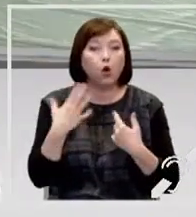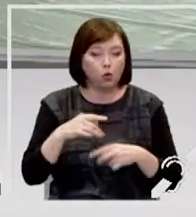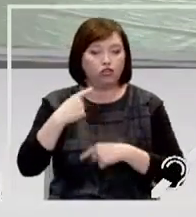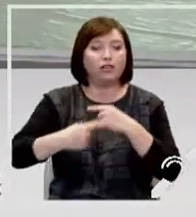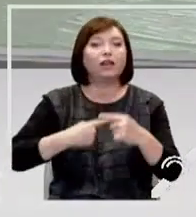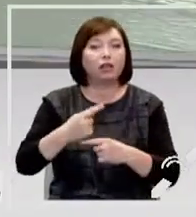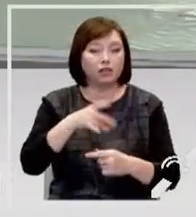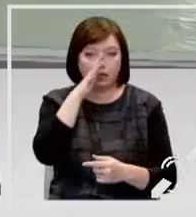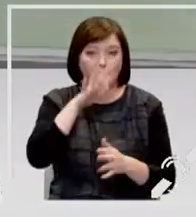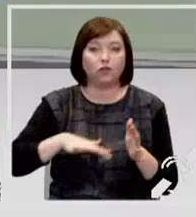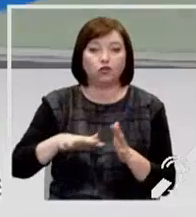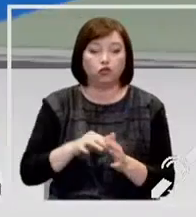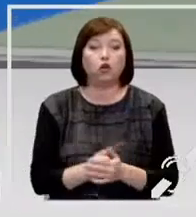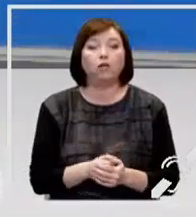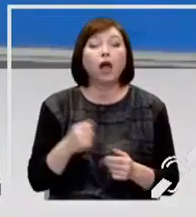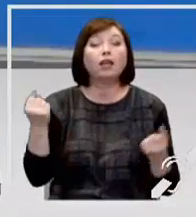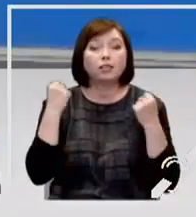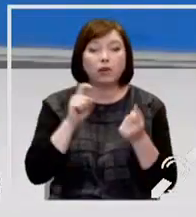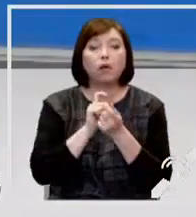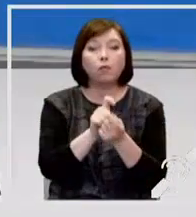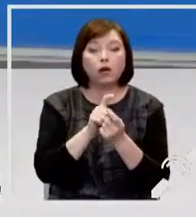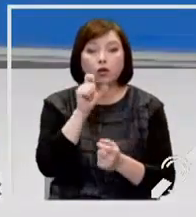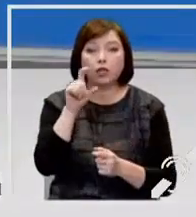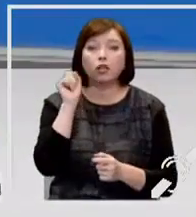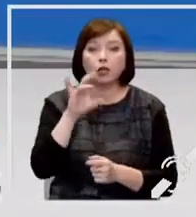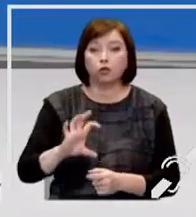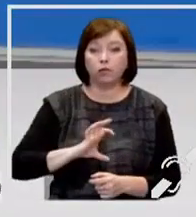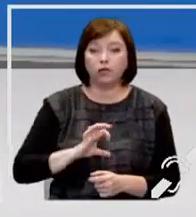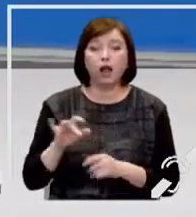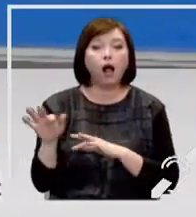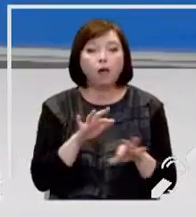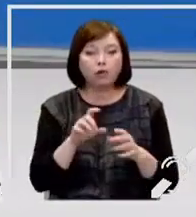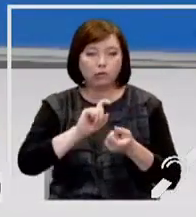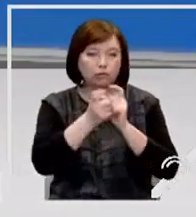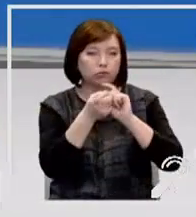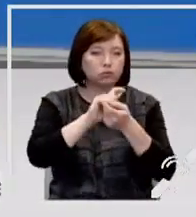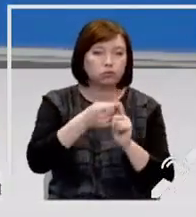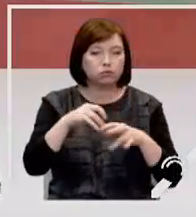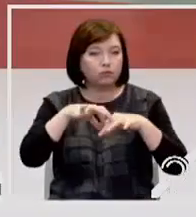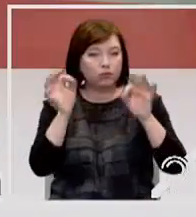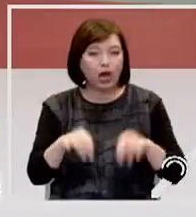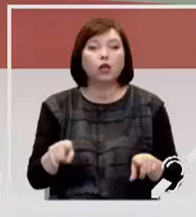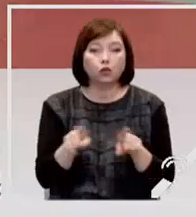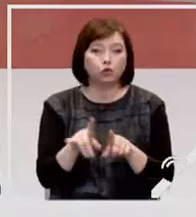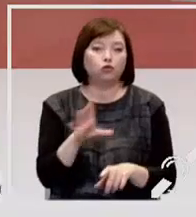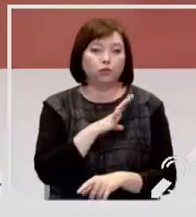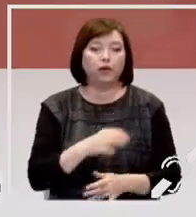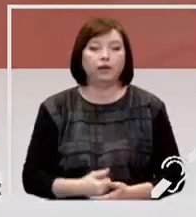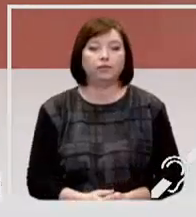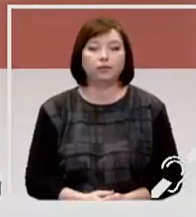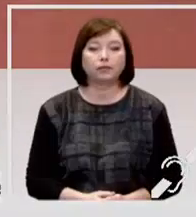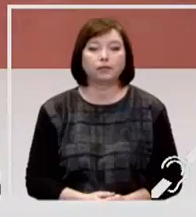tradiție la Chișinău. Sportivii au luptat pentru medalia de aur, iar procedeile spectaculoase nu au lipsit.